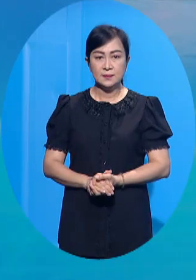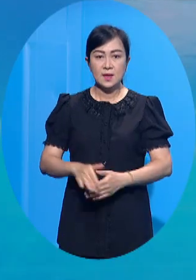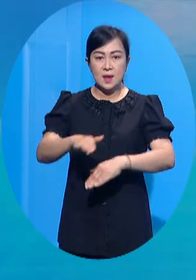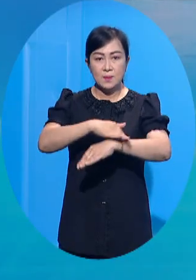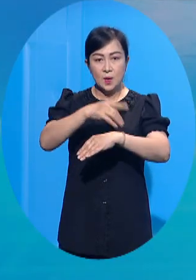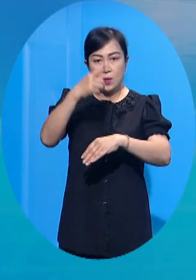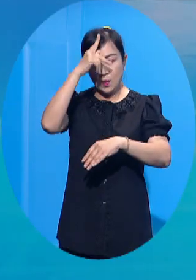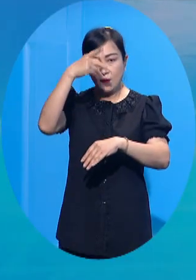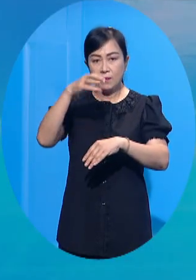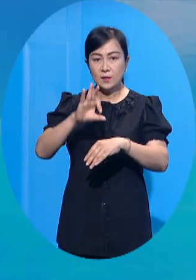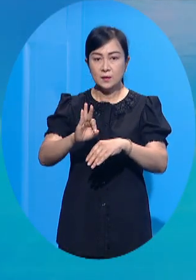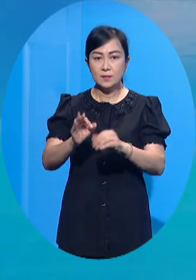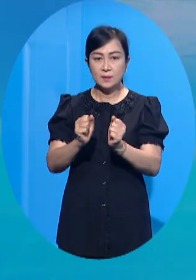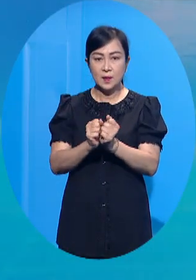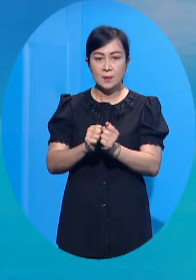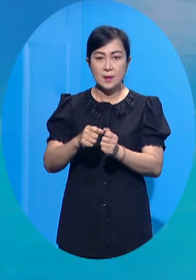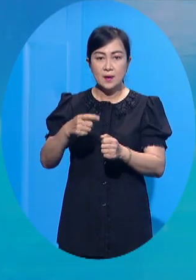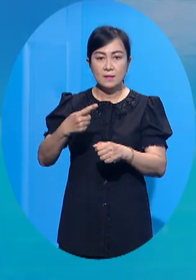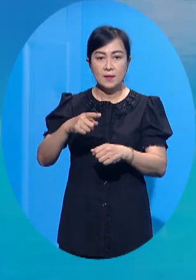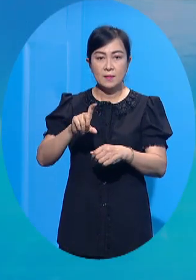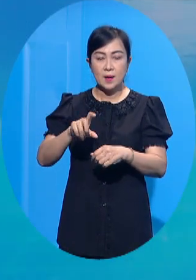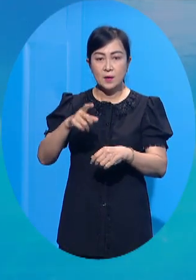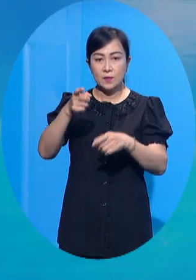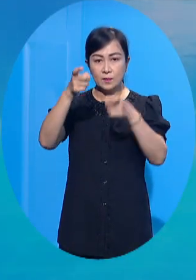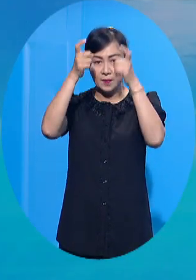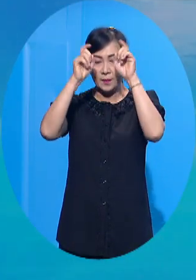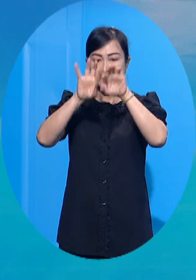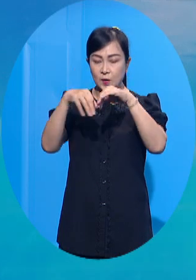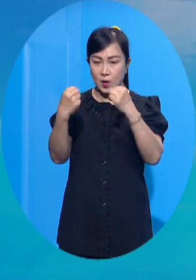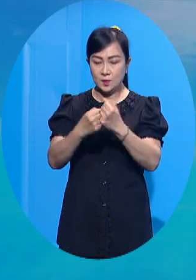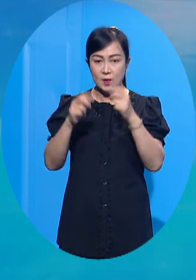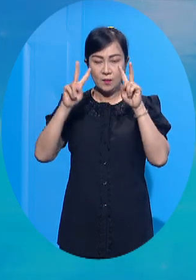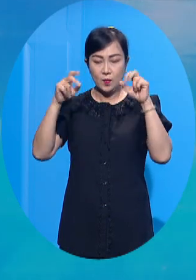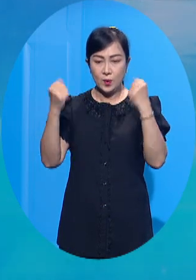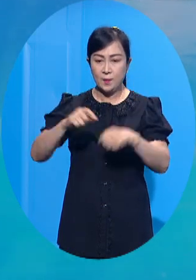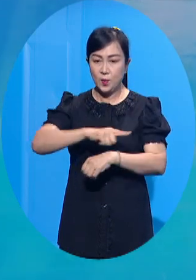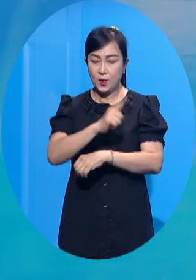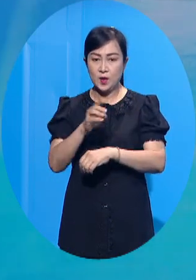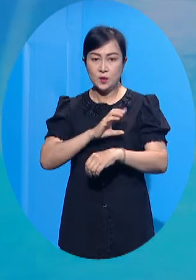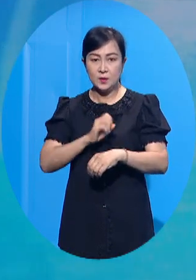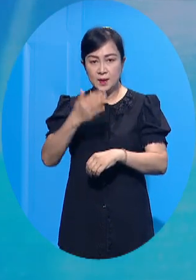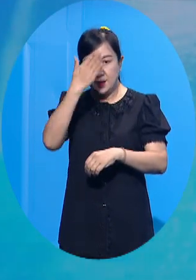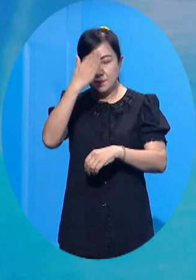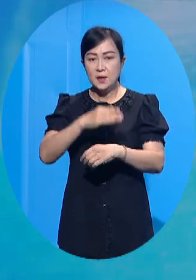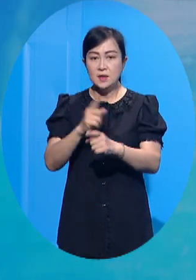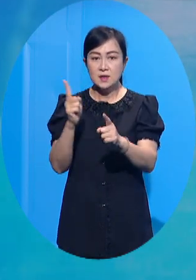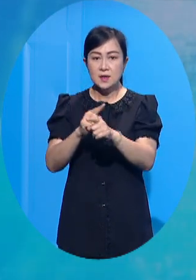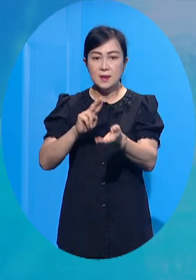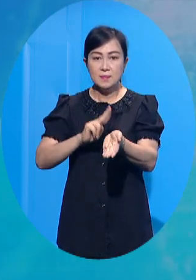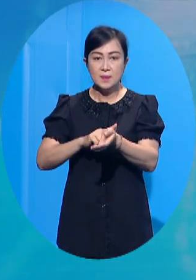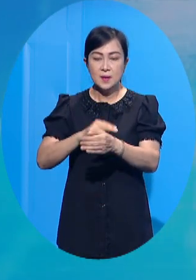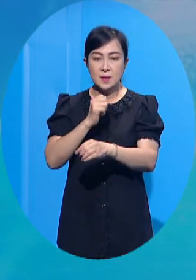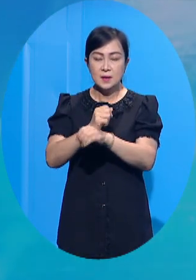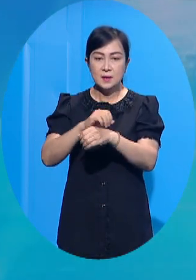Tạp chí Khoa học Phổ thông đã phối hợp với Ủy ban Nhân dân phường 3 quận Gò Vấp tổ chức chương trình Vui khỏe mỗi ngày, chủ đề nhận biết, xử trí các bệnh lý